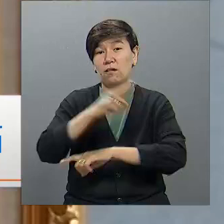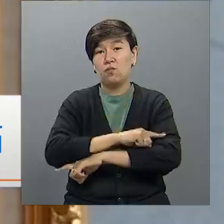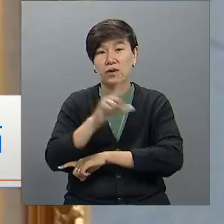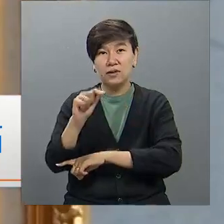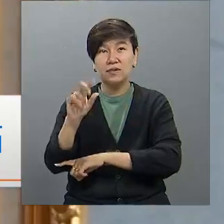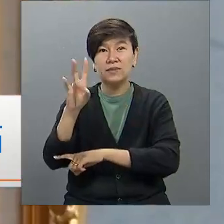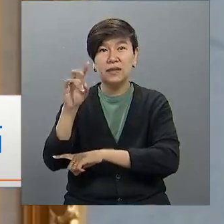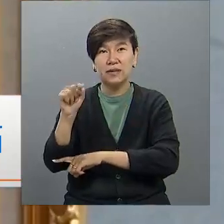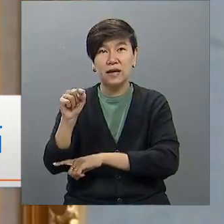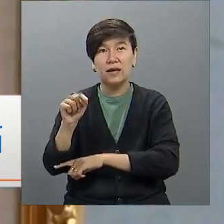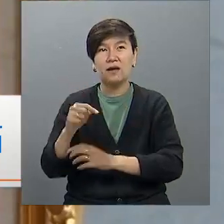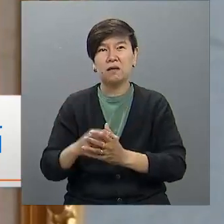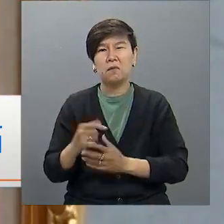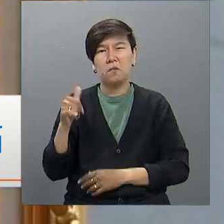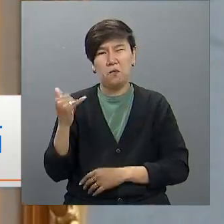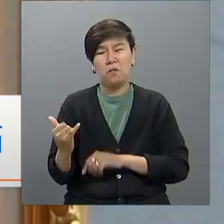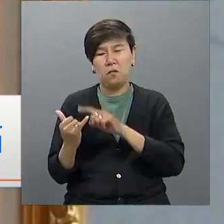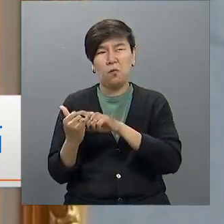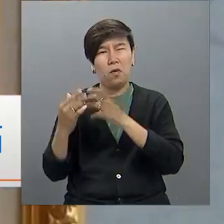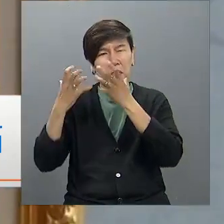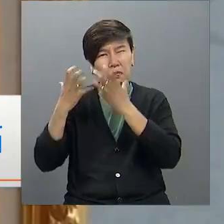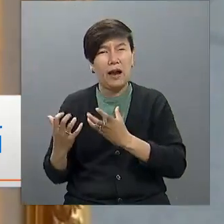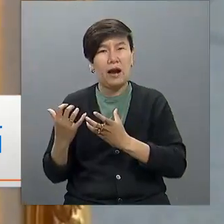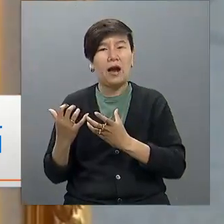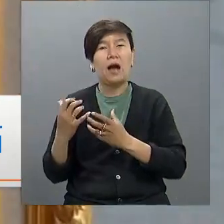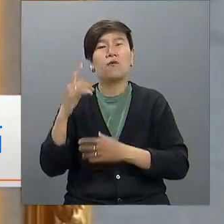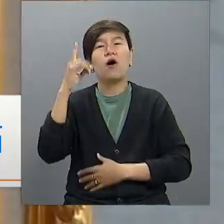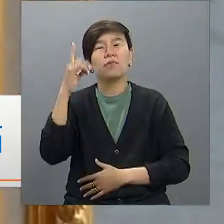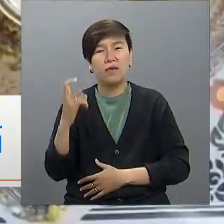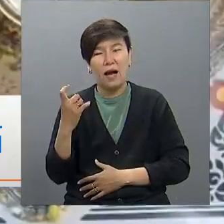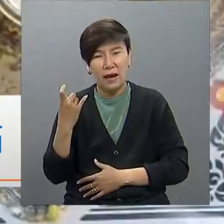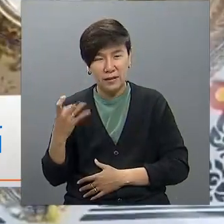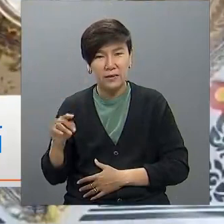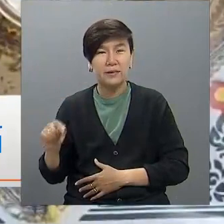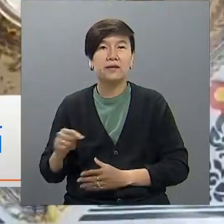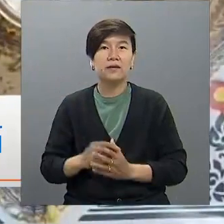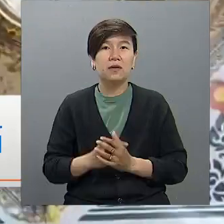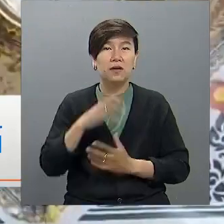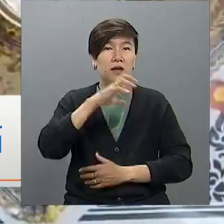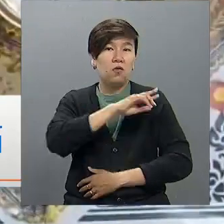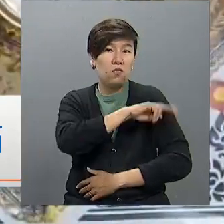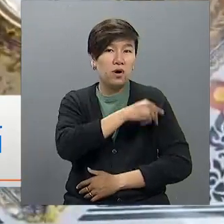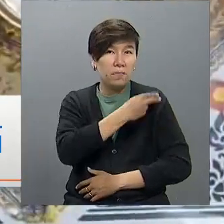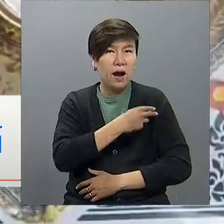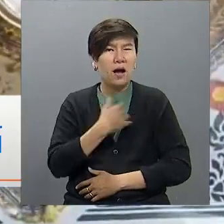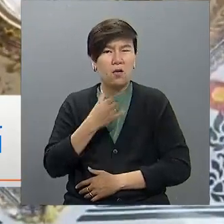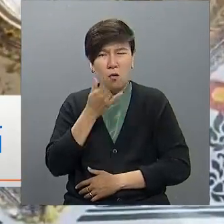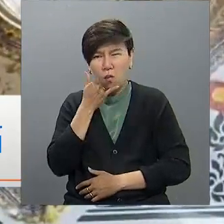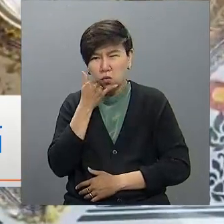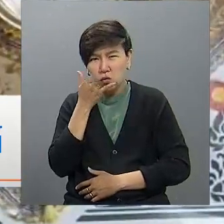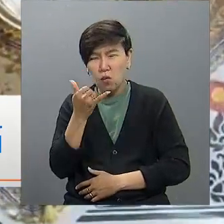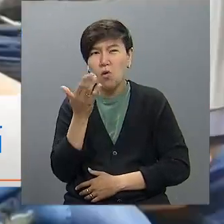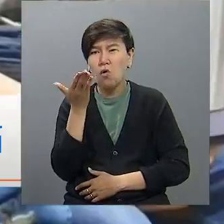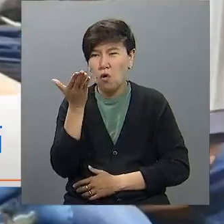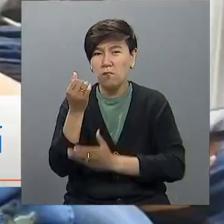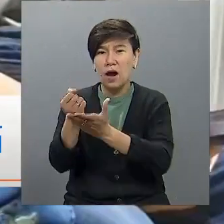การน้องสาหัสแล้วก็เสียชีวิตในเวลาต่อมาทางเจ้าหน้าที่โรงพยาบาลขอติดต่อรับบริจาคอวัยวะเพื่อนำไปช่วยเห